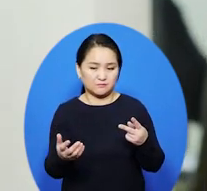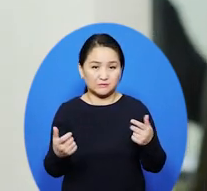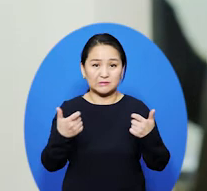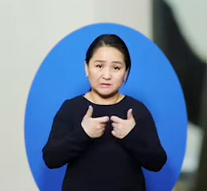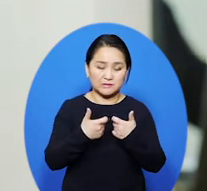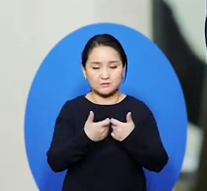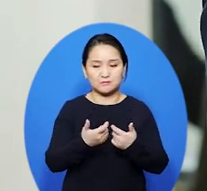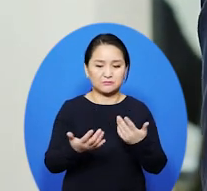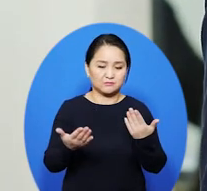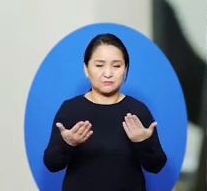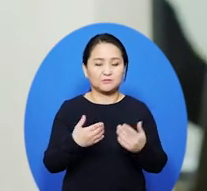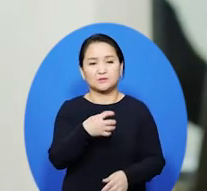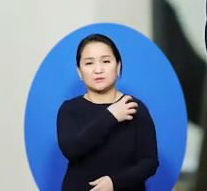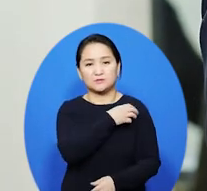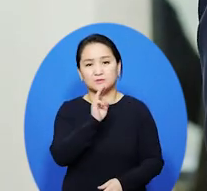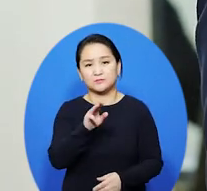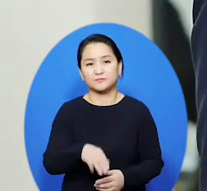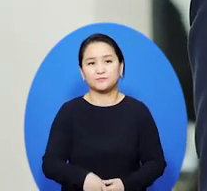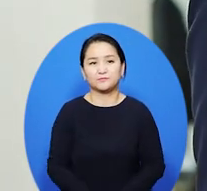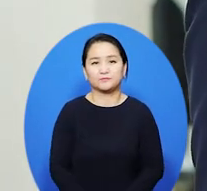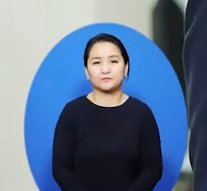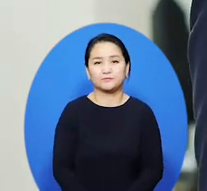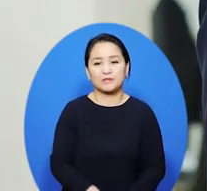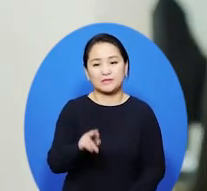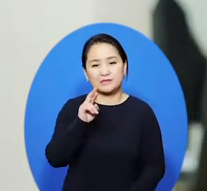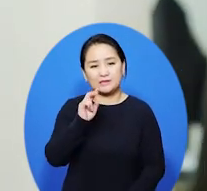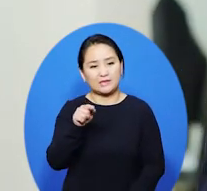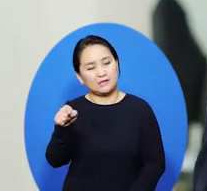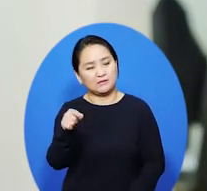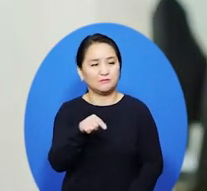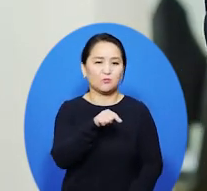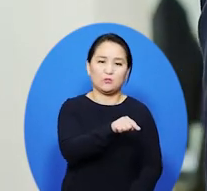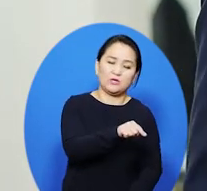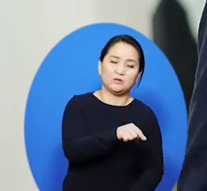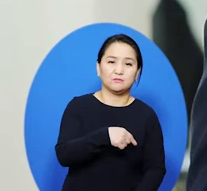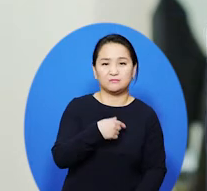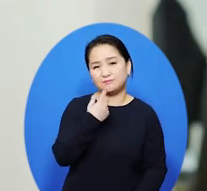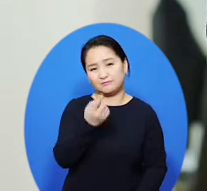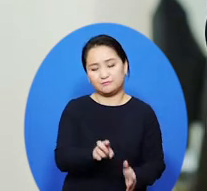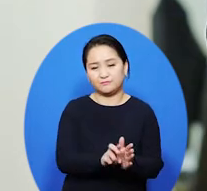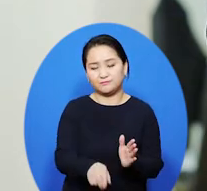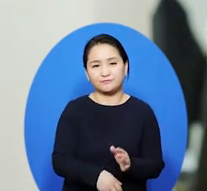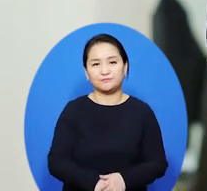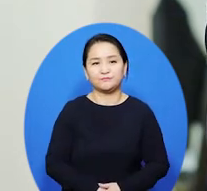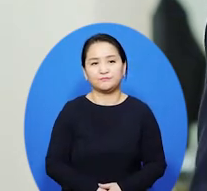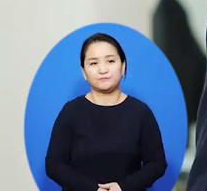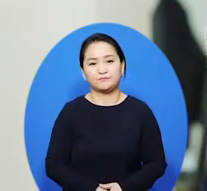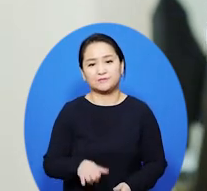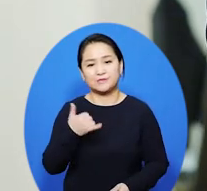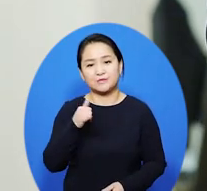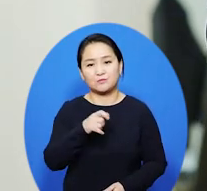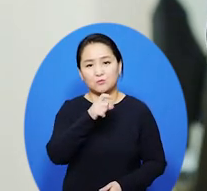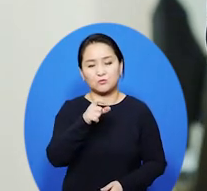бол ангалттай байх үү. Ер нь айл талын хариуцлага гэж харж байгаа энэ дээр бол маш яг нэгтэлтэй юм байна. Юус ажил болгоч ч хариуцлага байгаа. Зарим